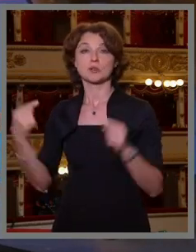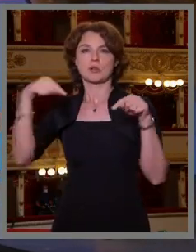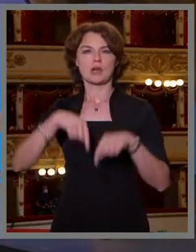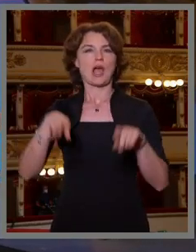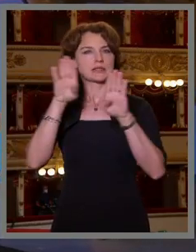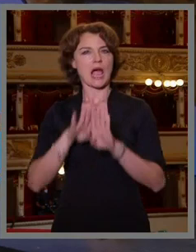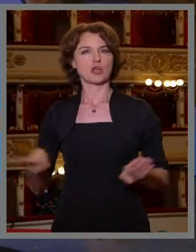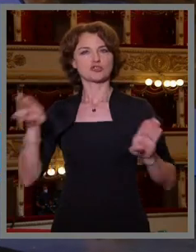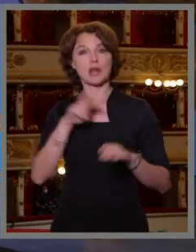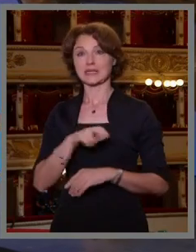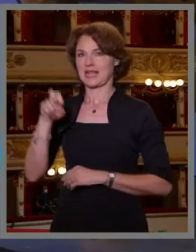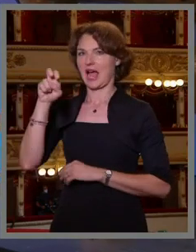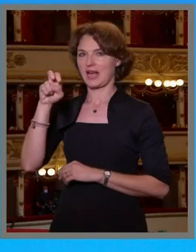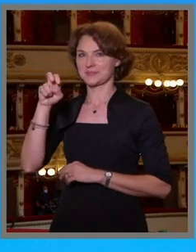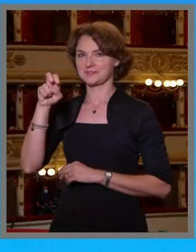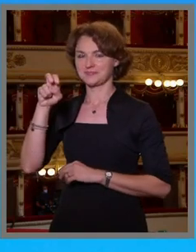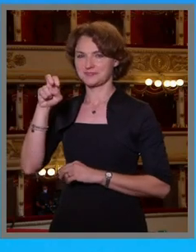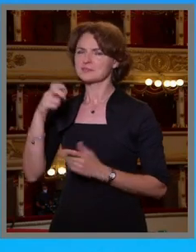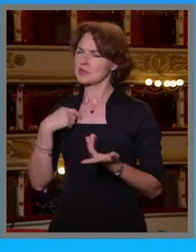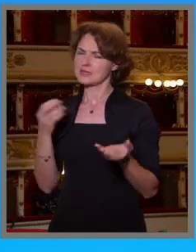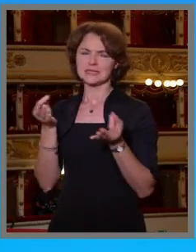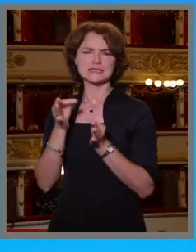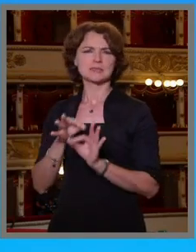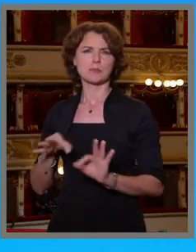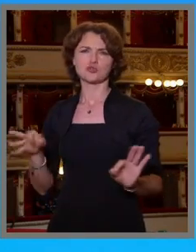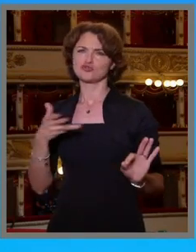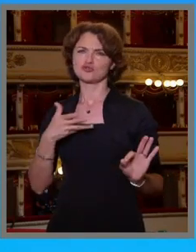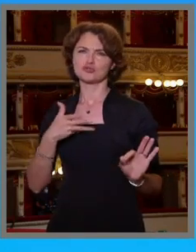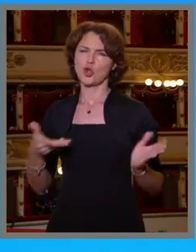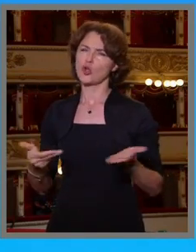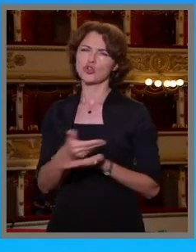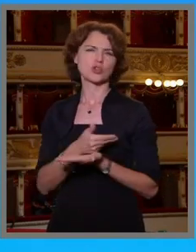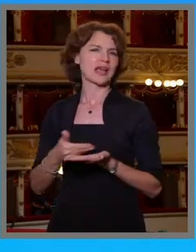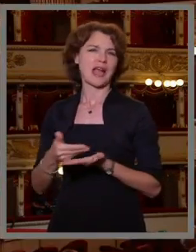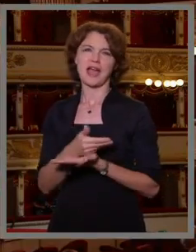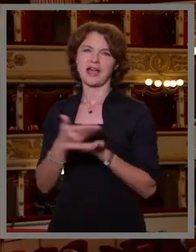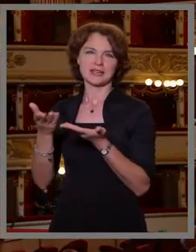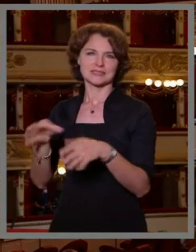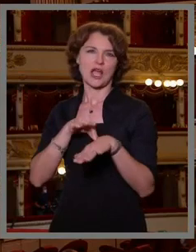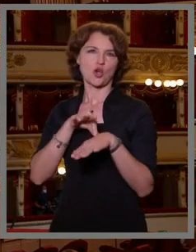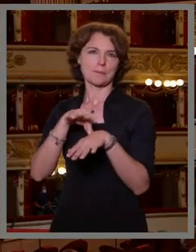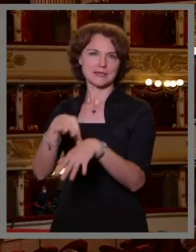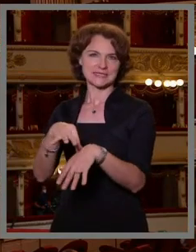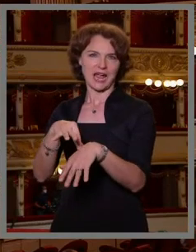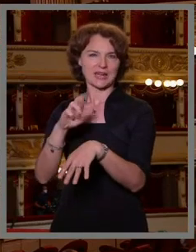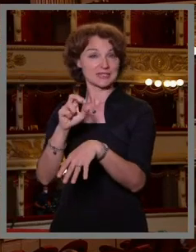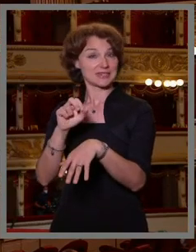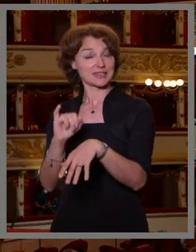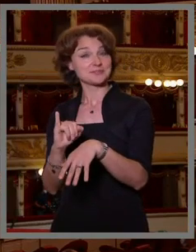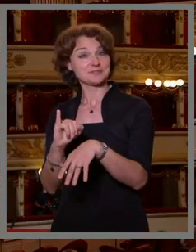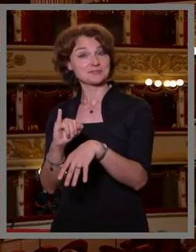noi abbiamo una disponibilità totale ad accompagnare la rai in una